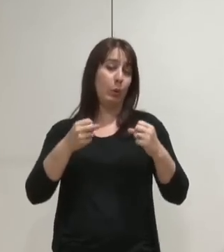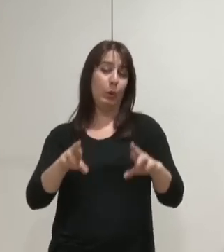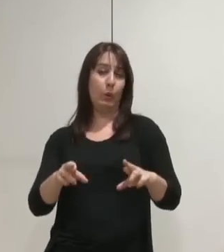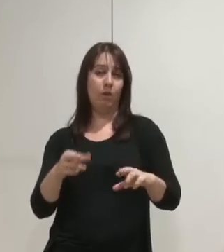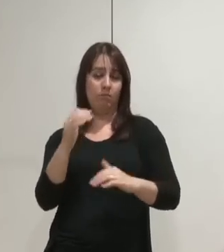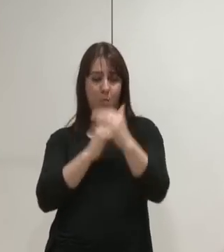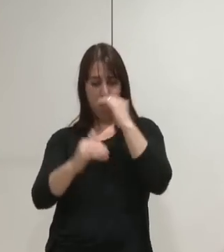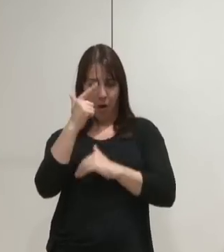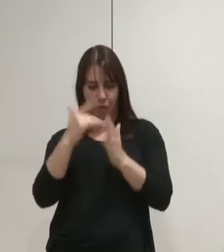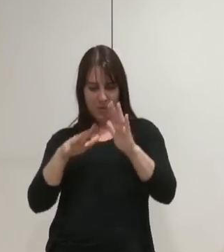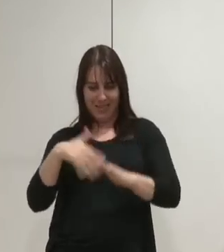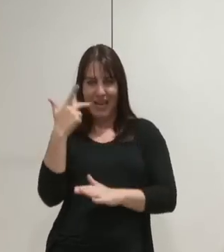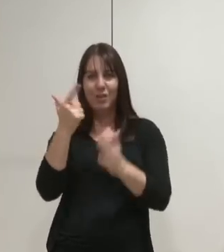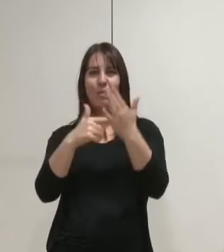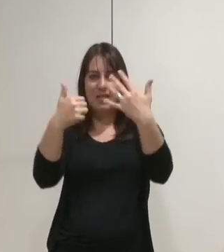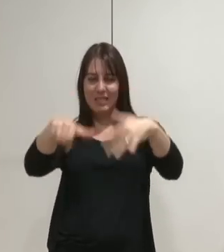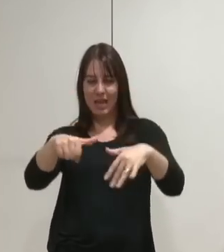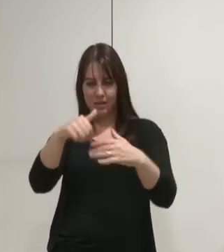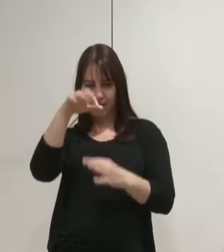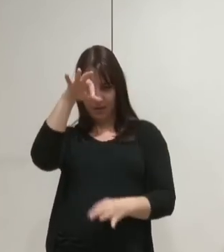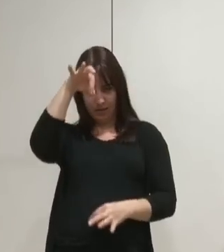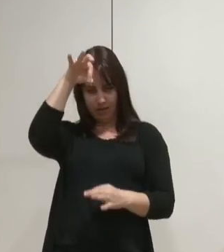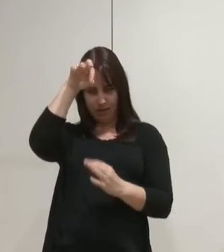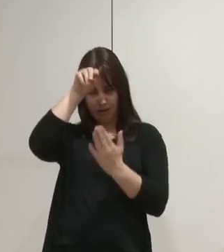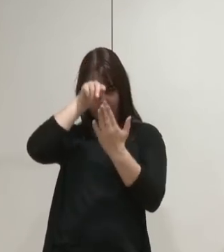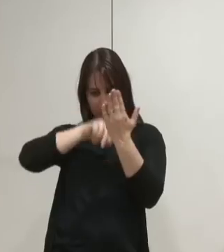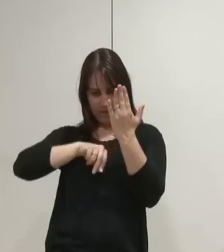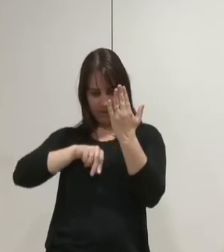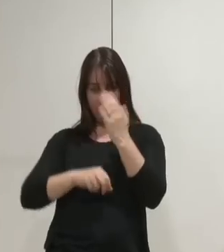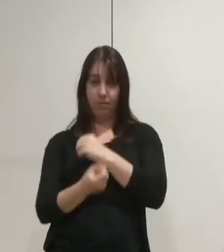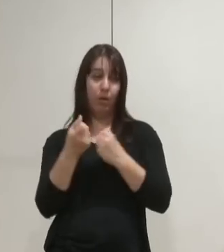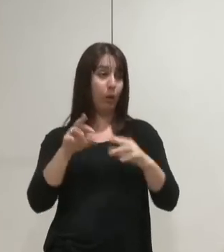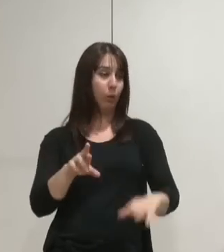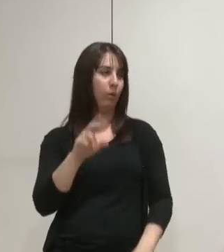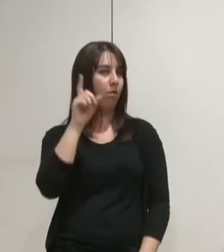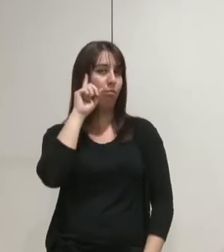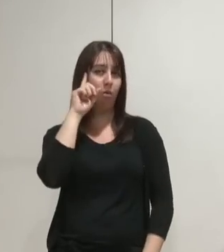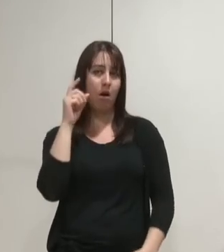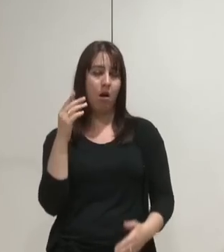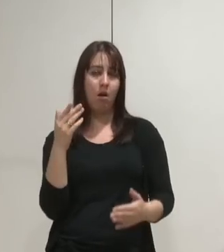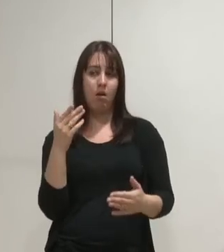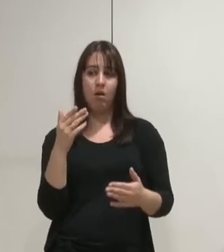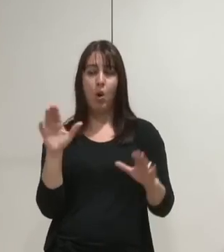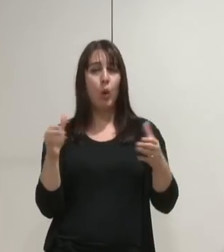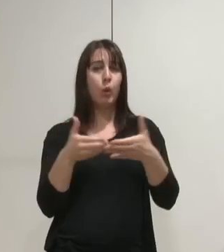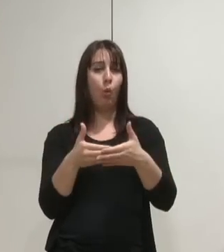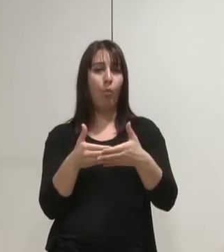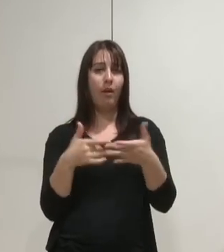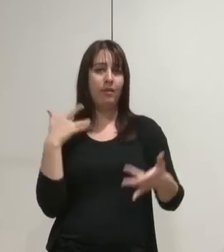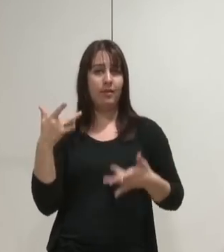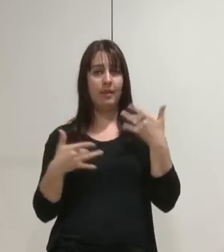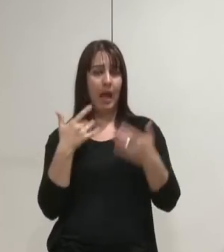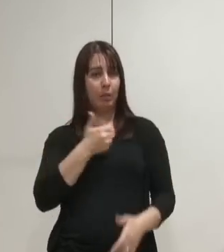programmation 2015-216 puisque il y a une seule euh TR troupe du